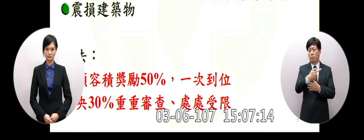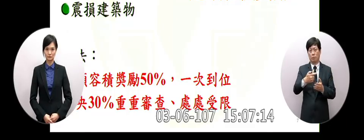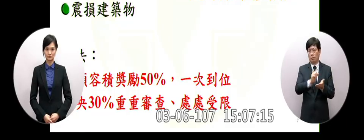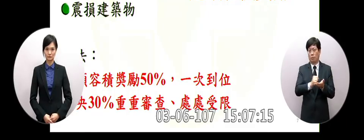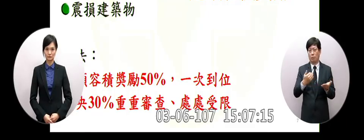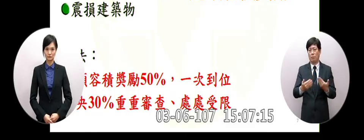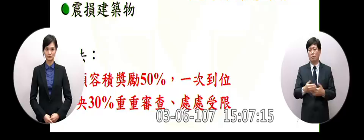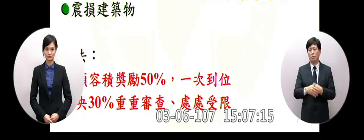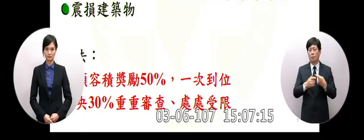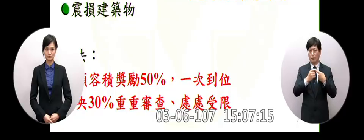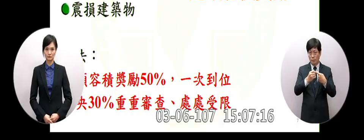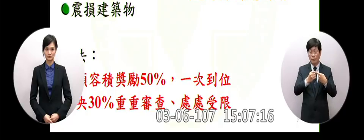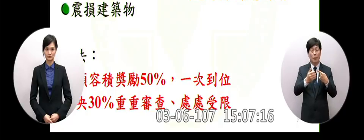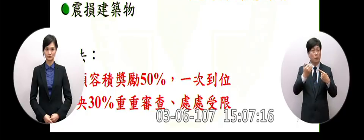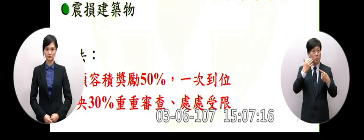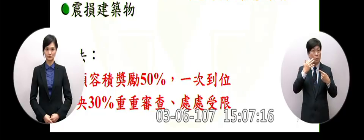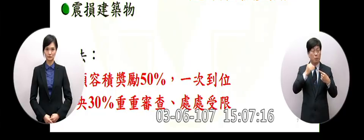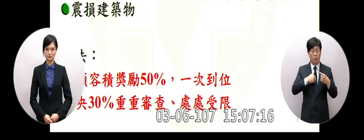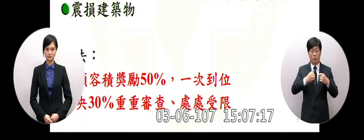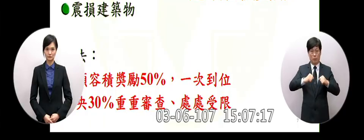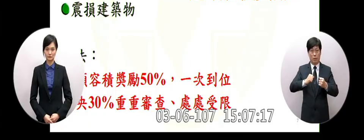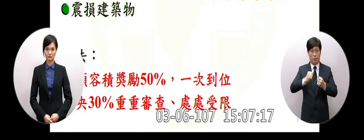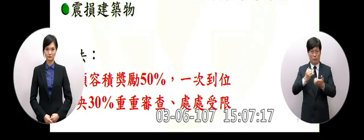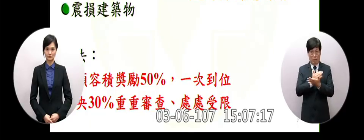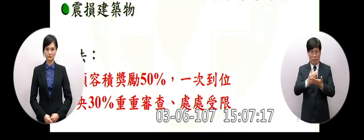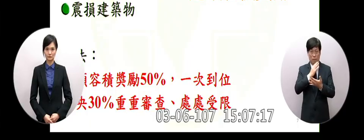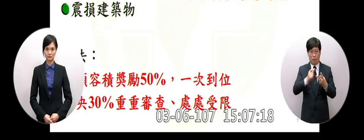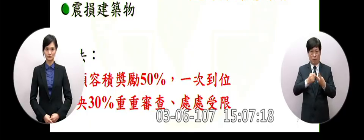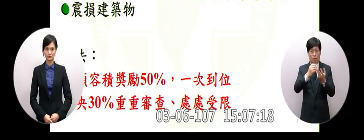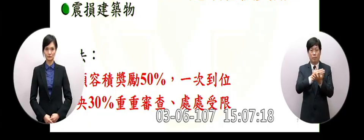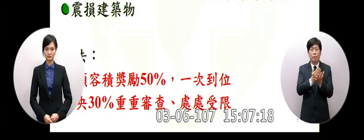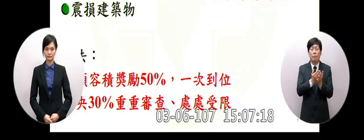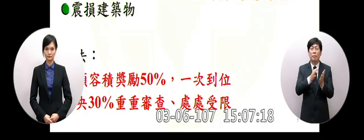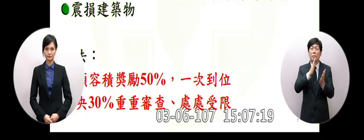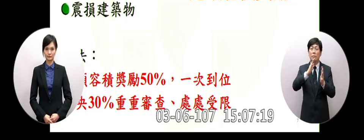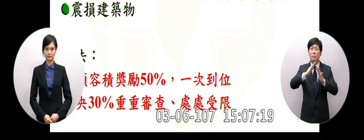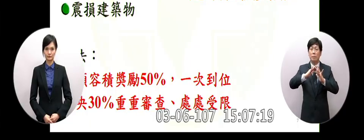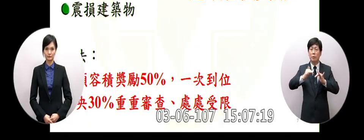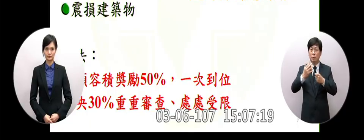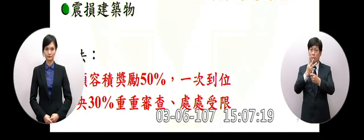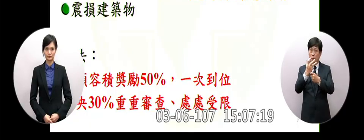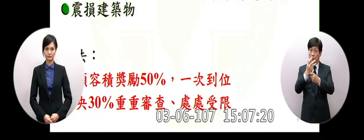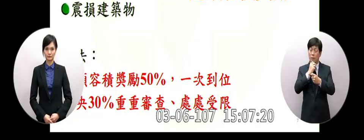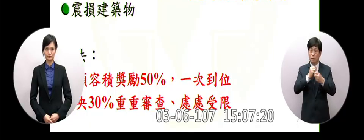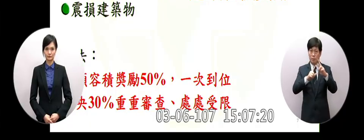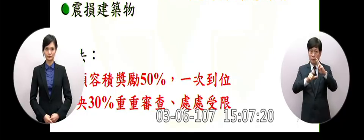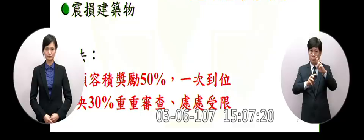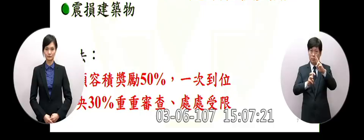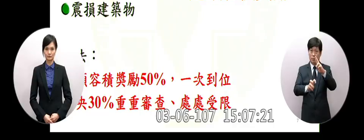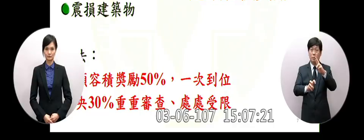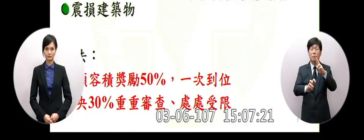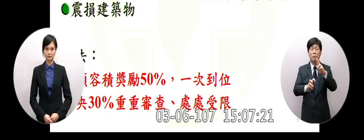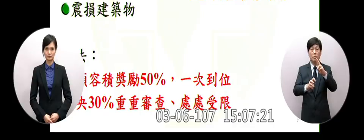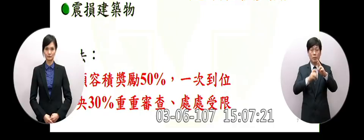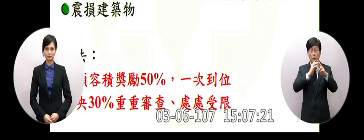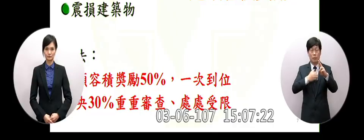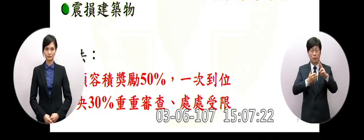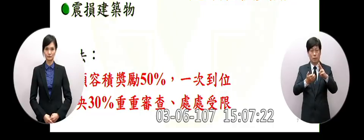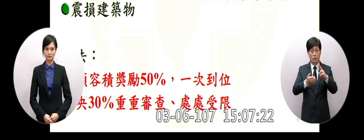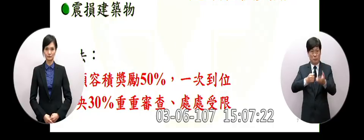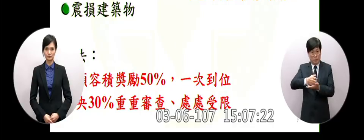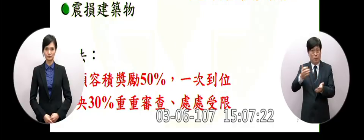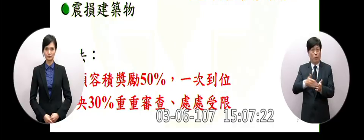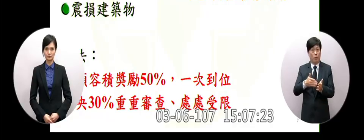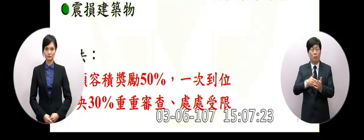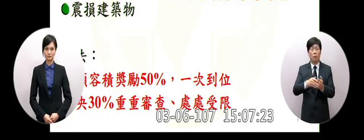确，第一个是房屋建检要第三类，那当然这个部分是在民国八十八年十二月三十日盖的合法的房子。那